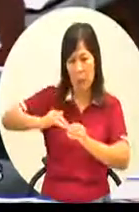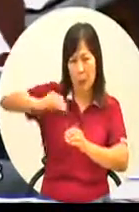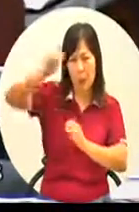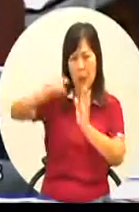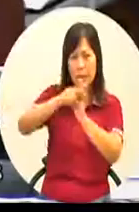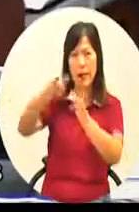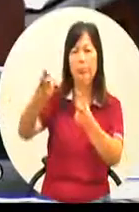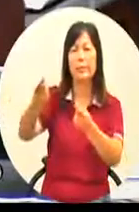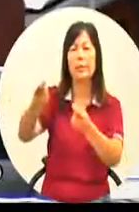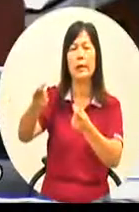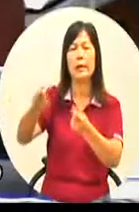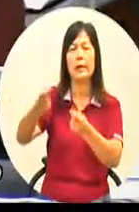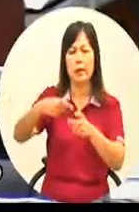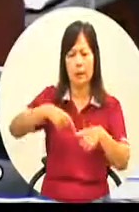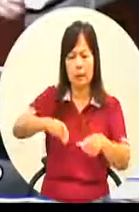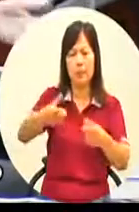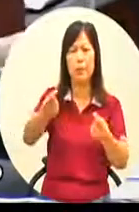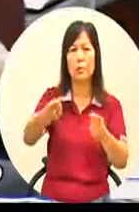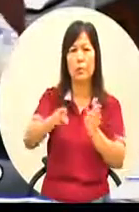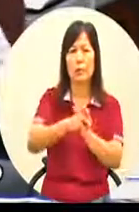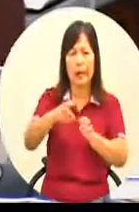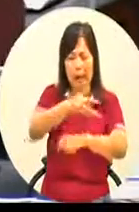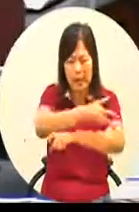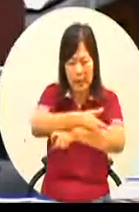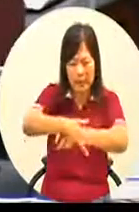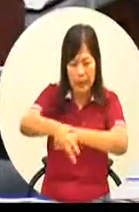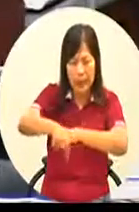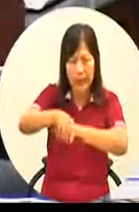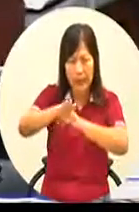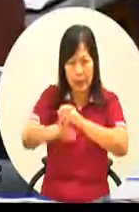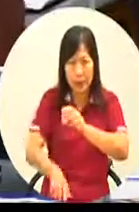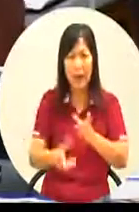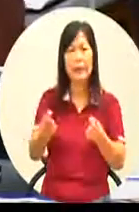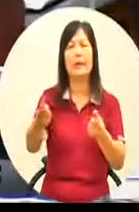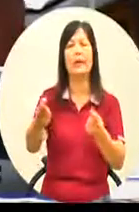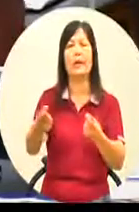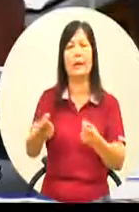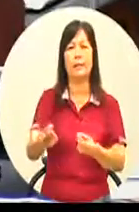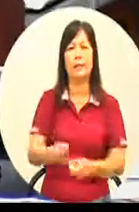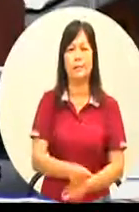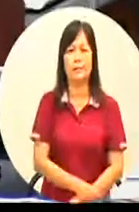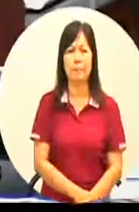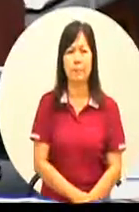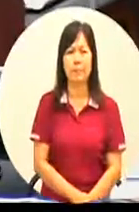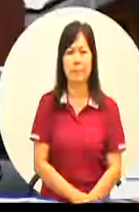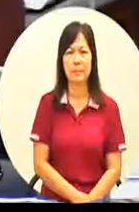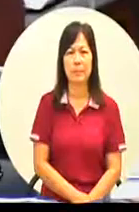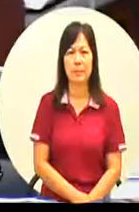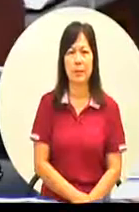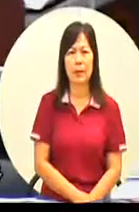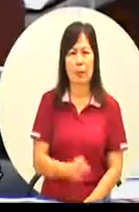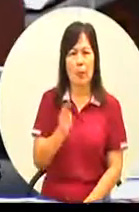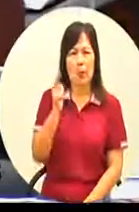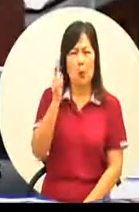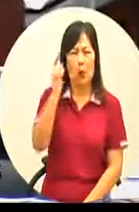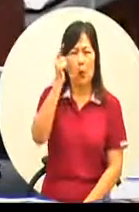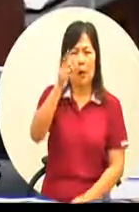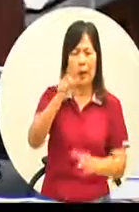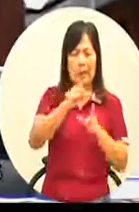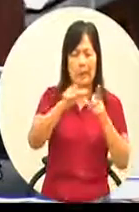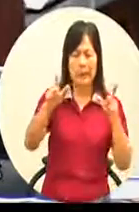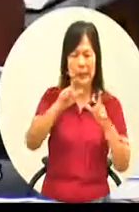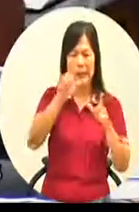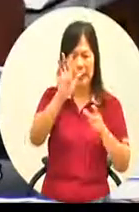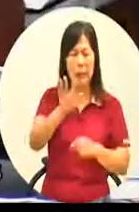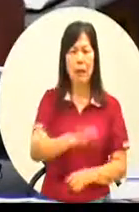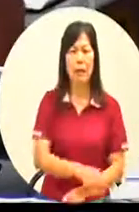嘛通仙汤，你溪底嘛通仙汤，哦，迄真正大条。所